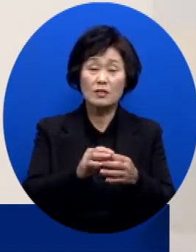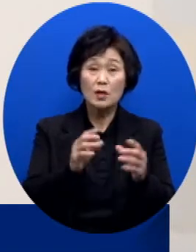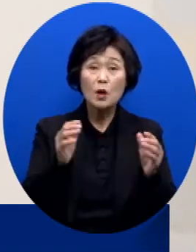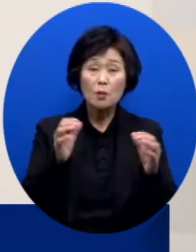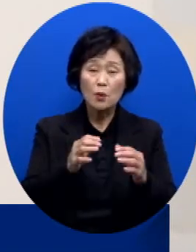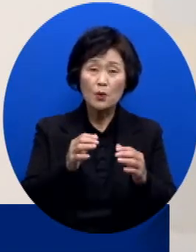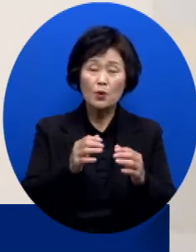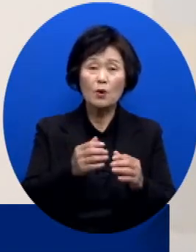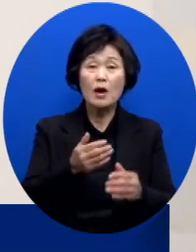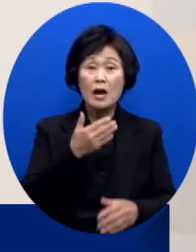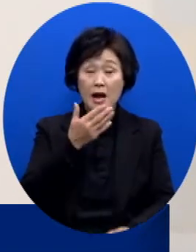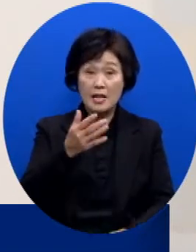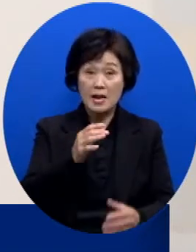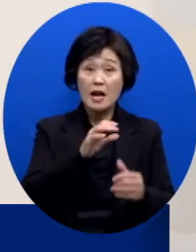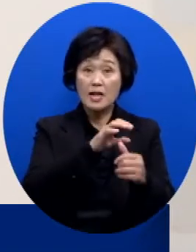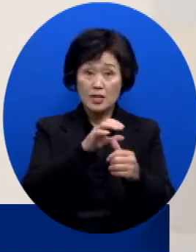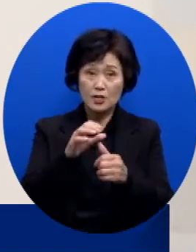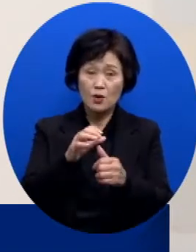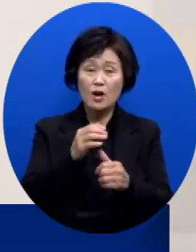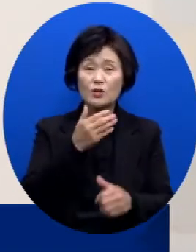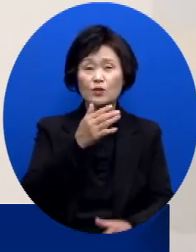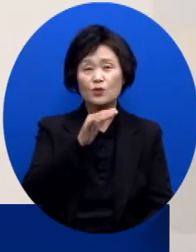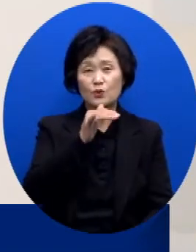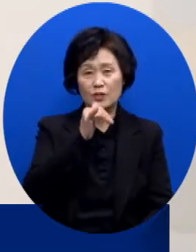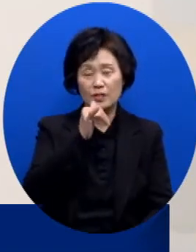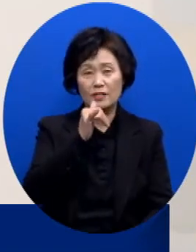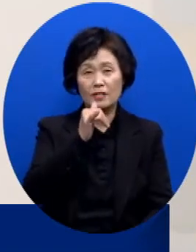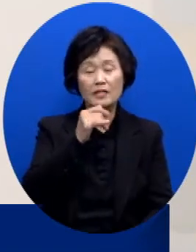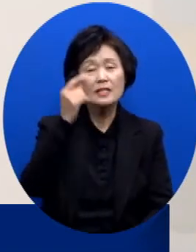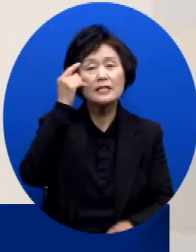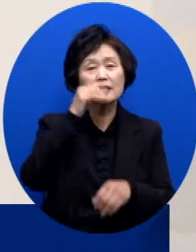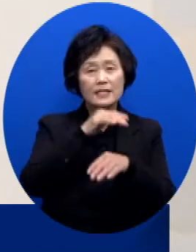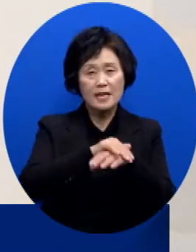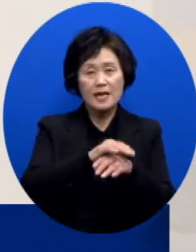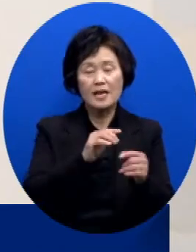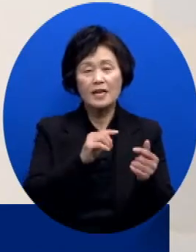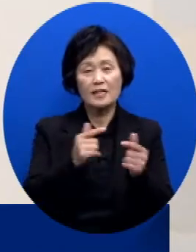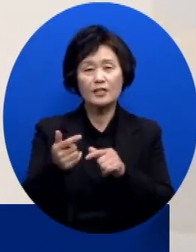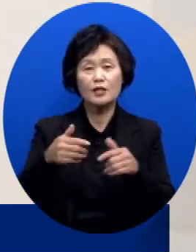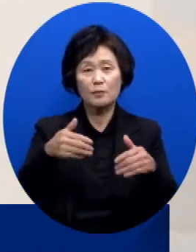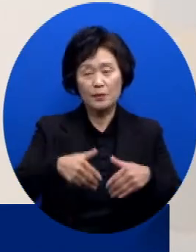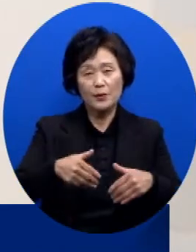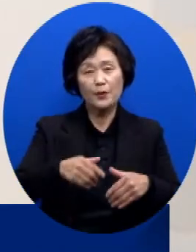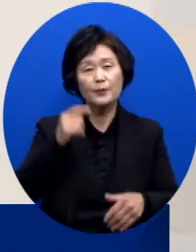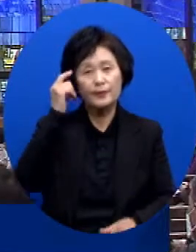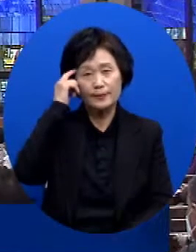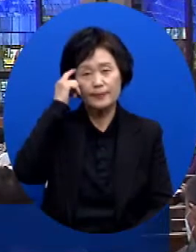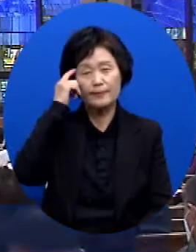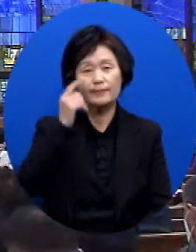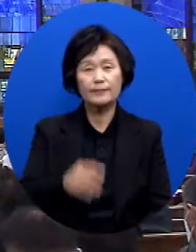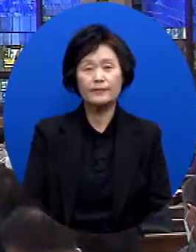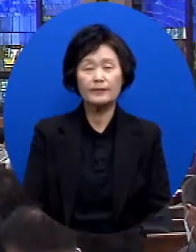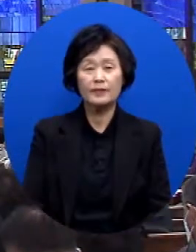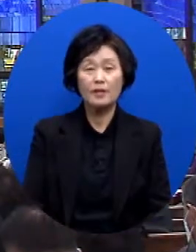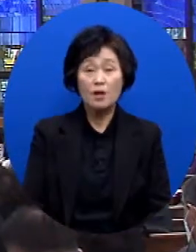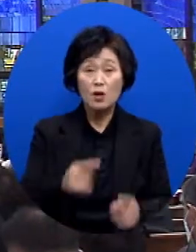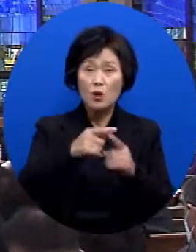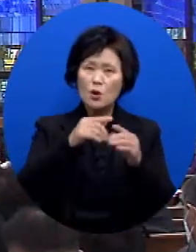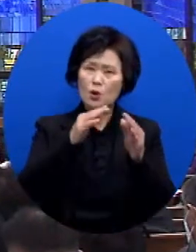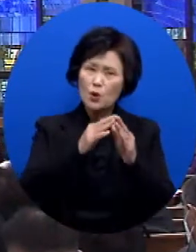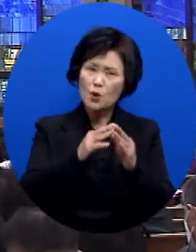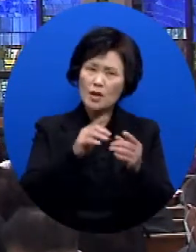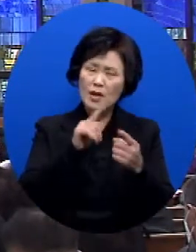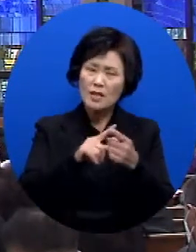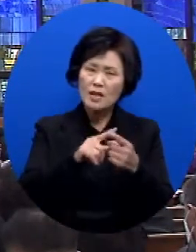그것을 최대한 활용할 수 있는 그러한 지혜가 필요하다고 생각합니다. 교회에 대한